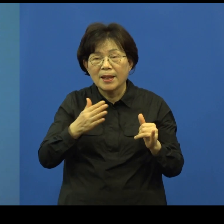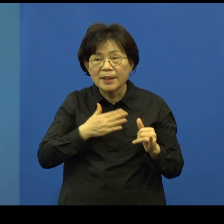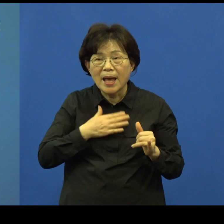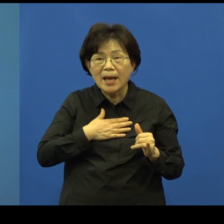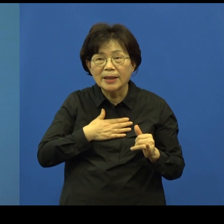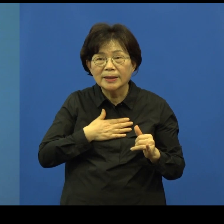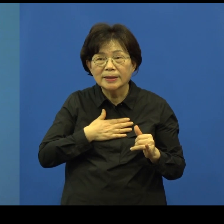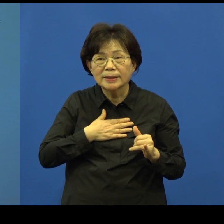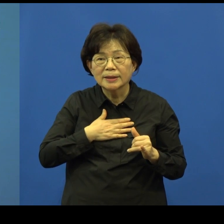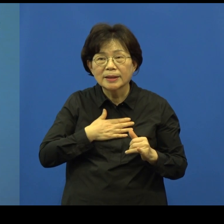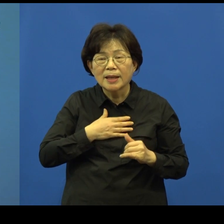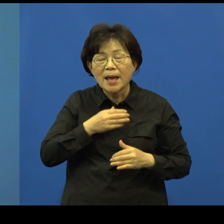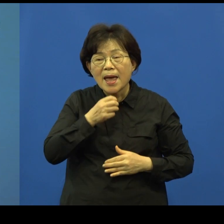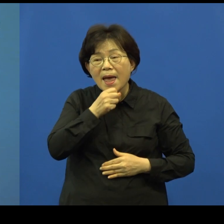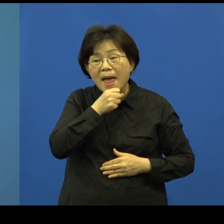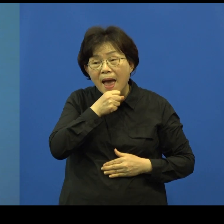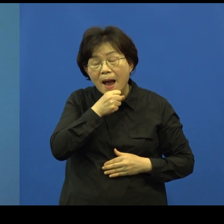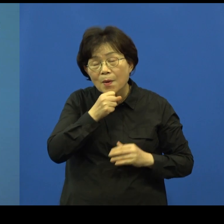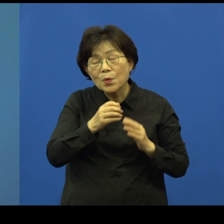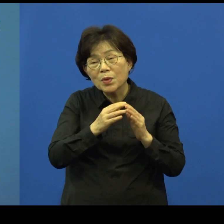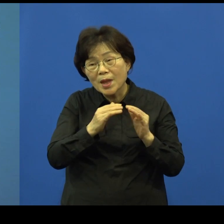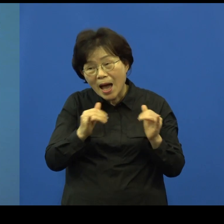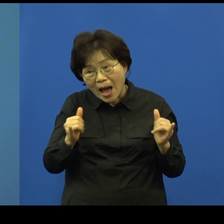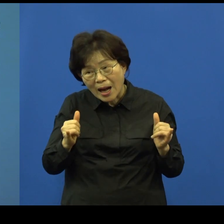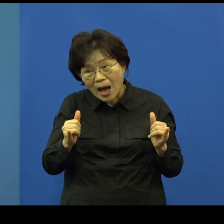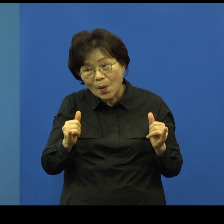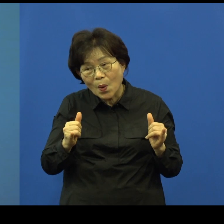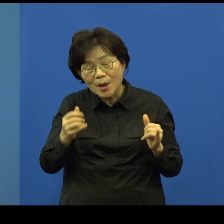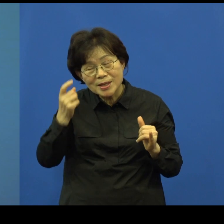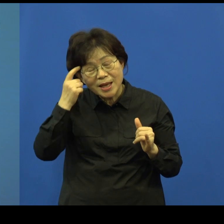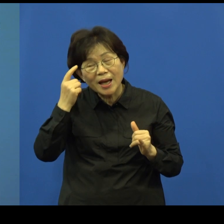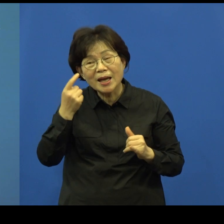나는 행운나라고 늘 생각하라 그렇게 했어요.